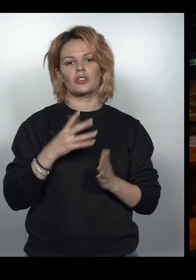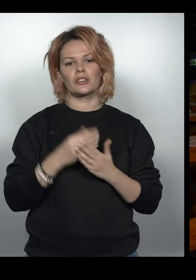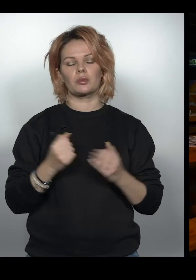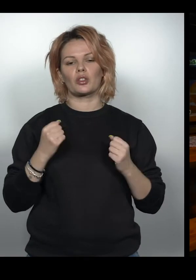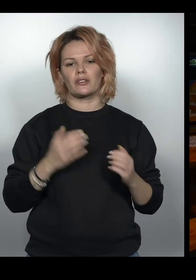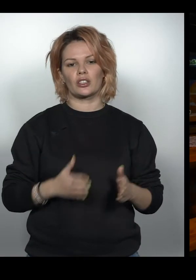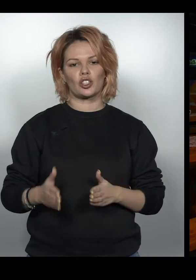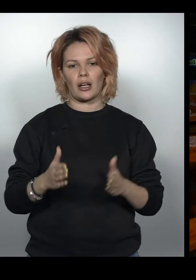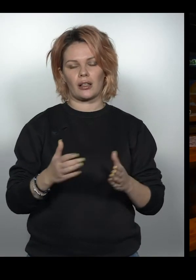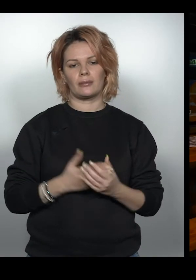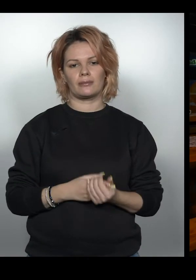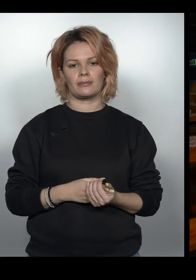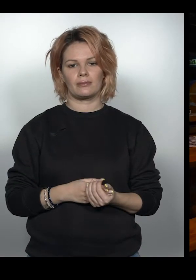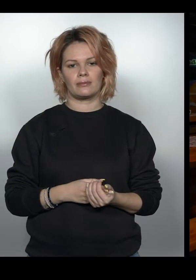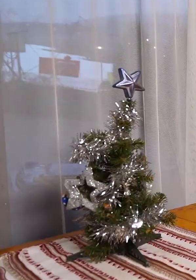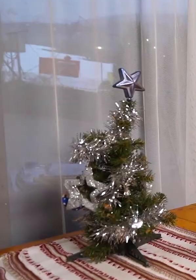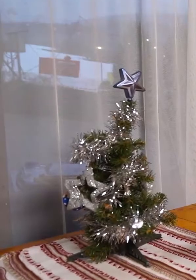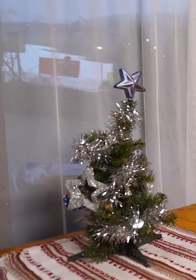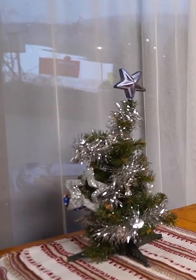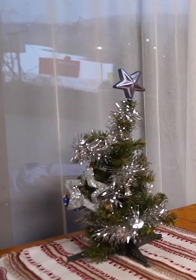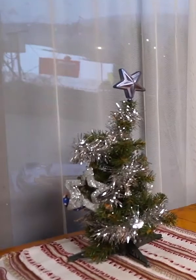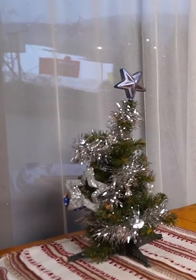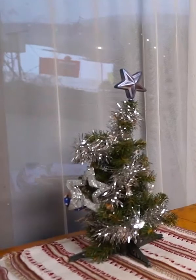Як ти розпочав свій спортивний шлях?